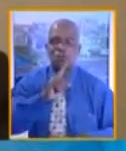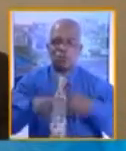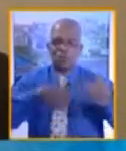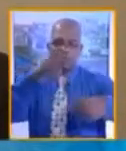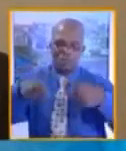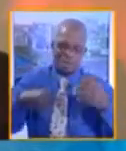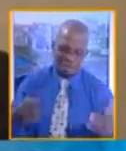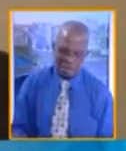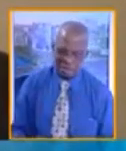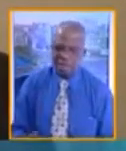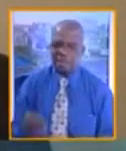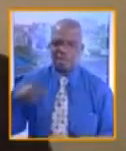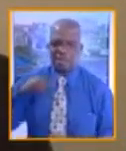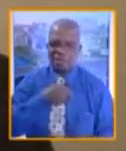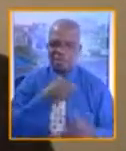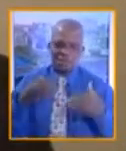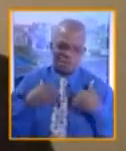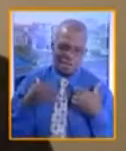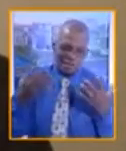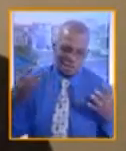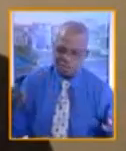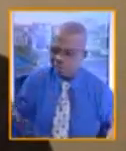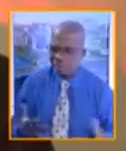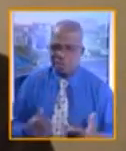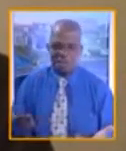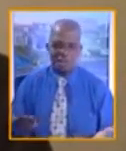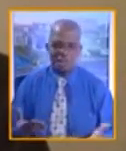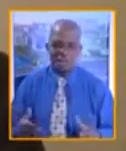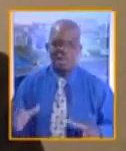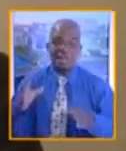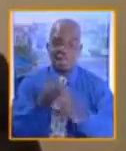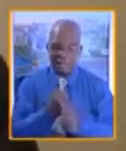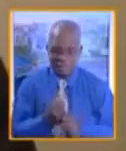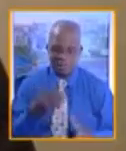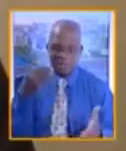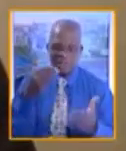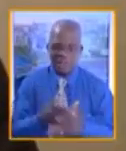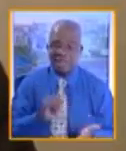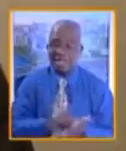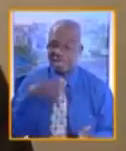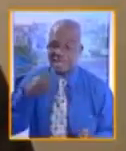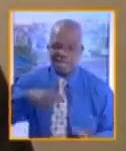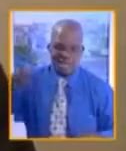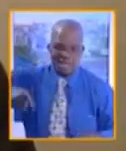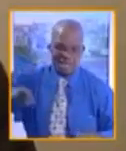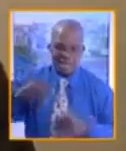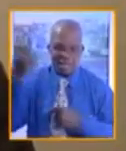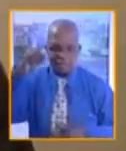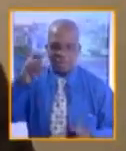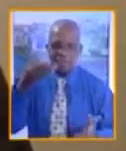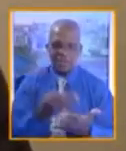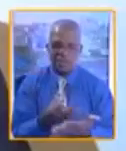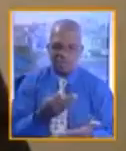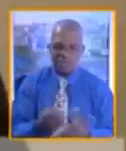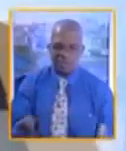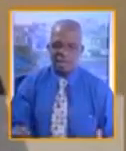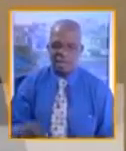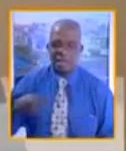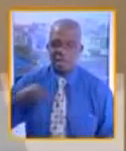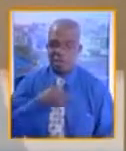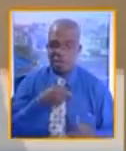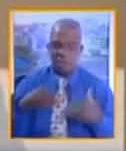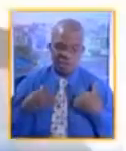4,5 milliards donc, d'euros. Naturellement, nous avons pris donc, ce qui était nécessaire pour le financement du budget. Le